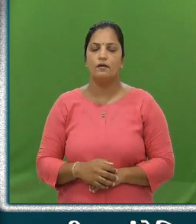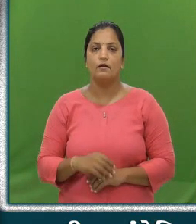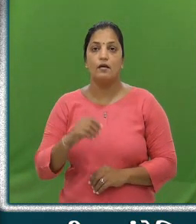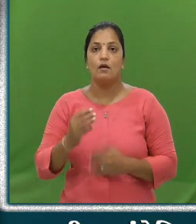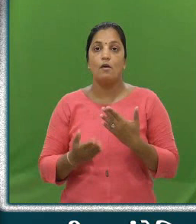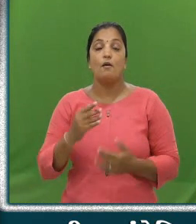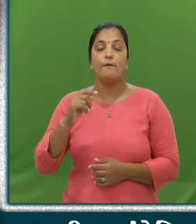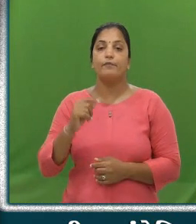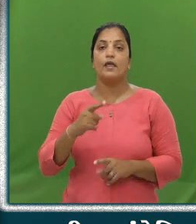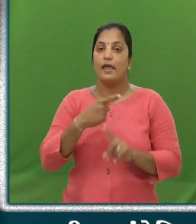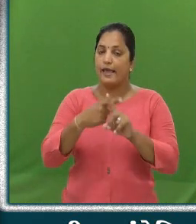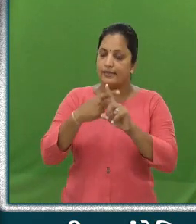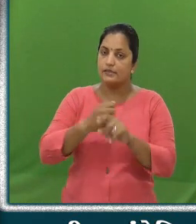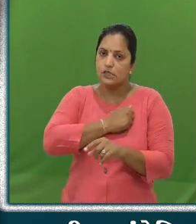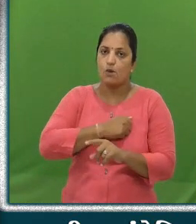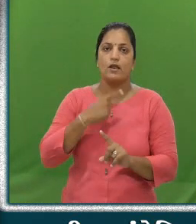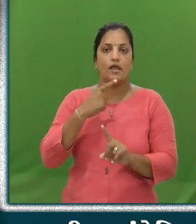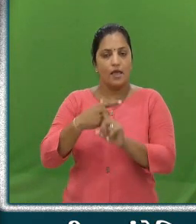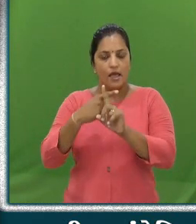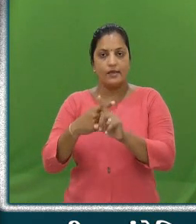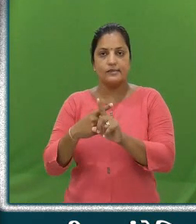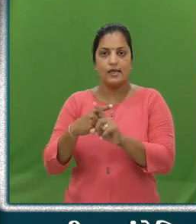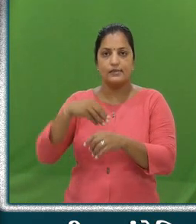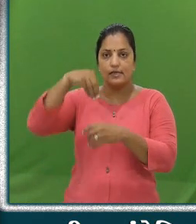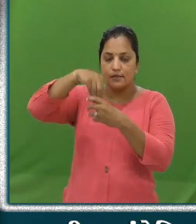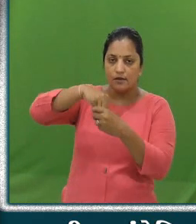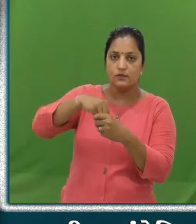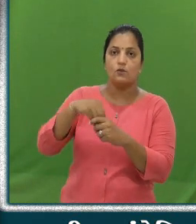ઉત્પન્ન થશે તે જ રીતે જે કહેવામાં આવે છે કે